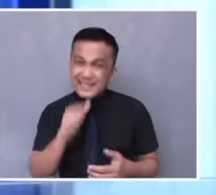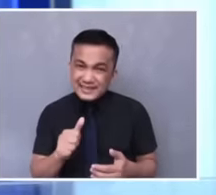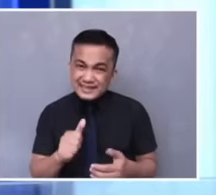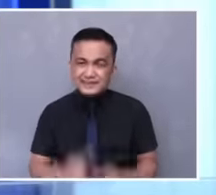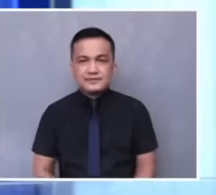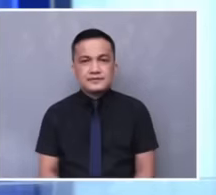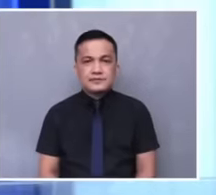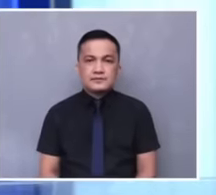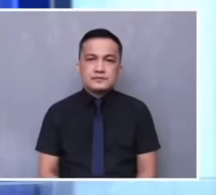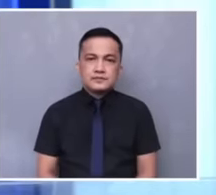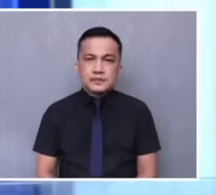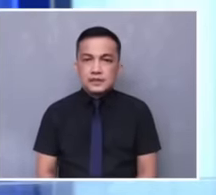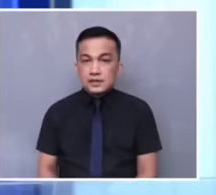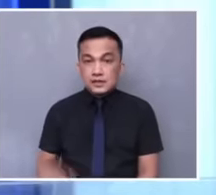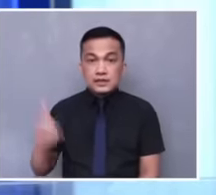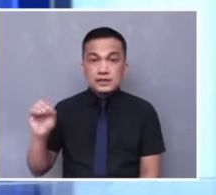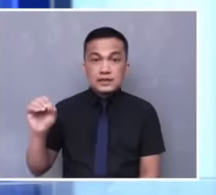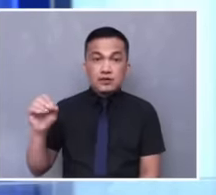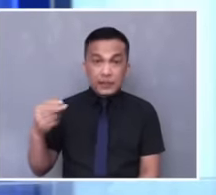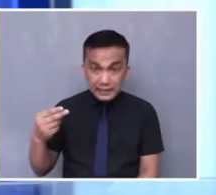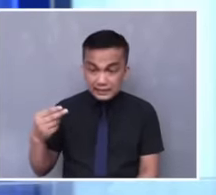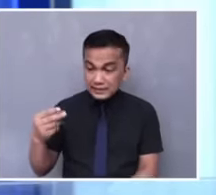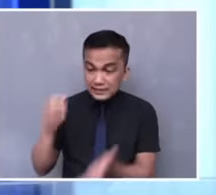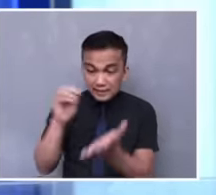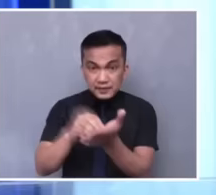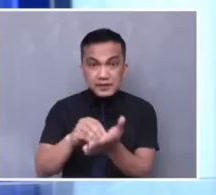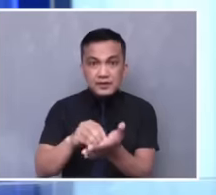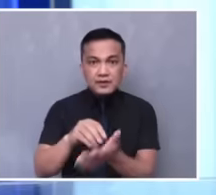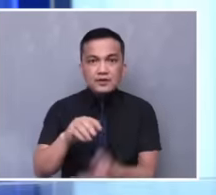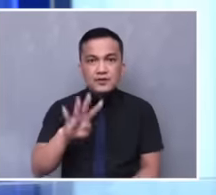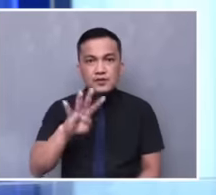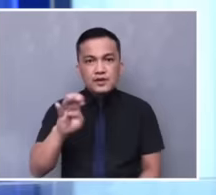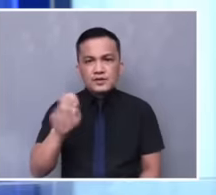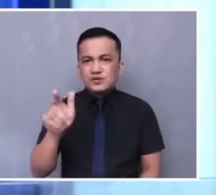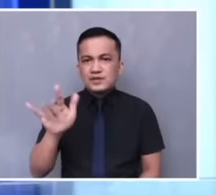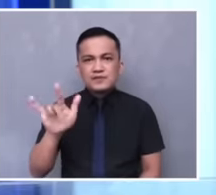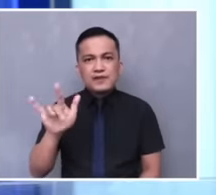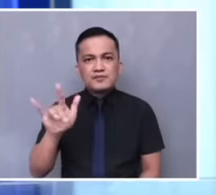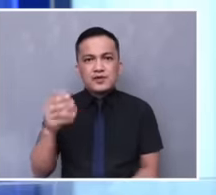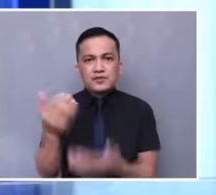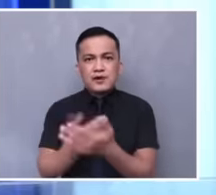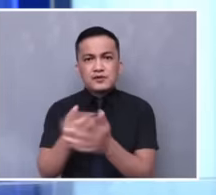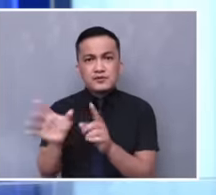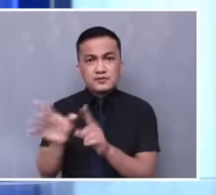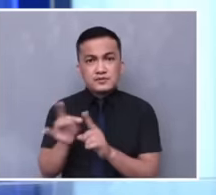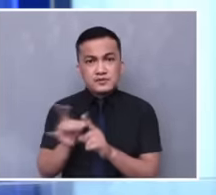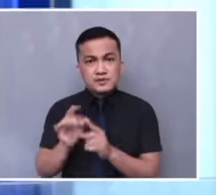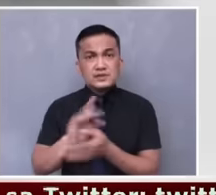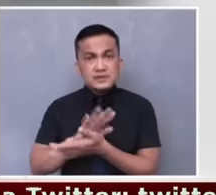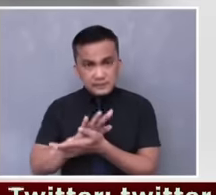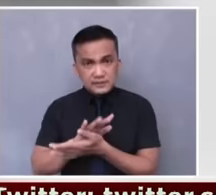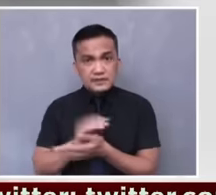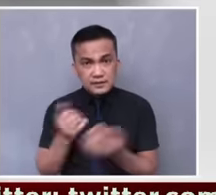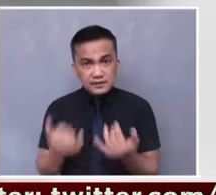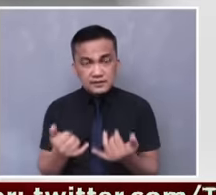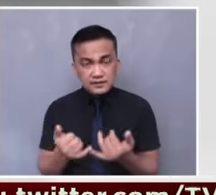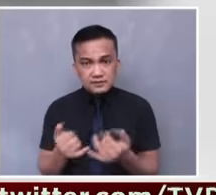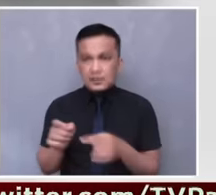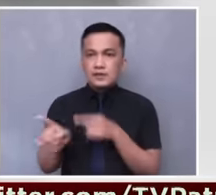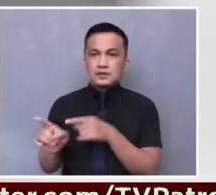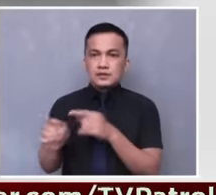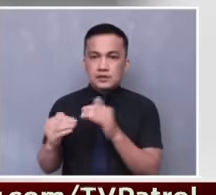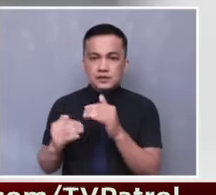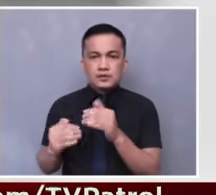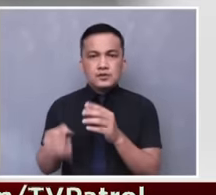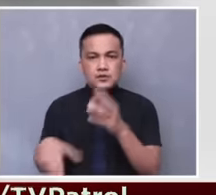Nakapagtala ang DOH ng 425 na bagong kaso ng COVID-19 ngayong araw. Dahil dito, umabot na sa